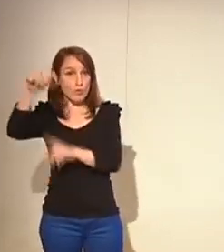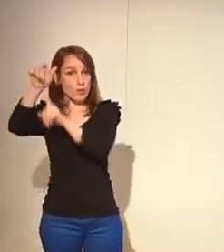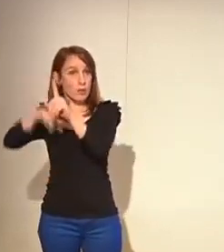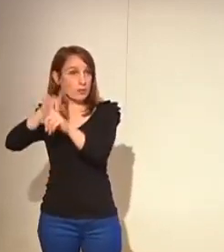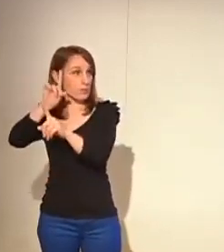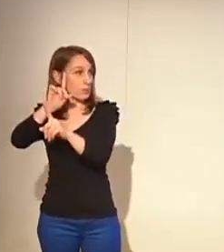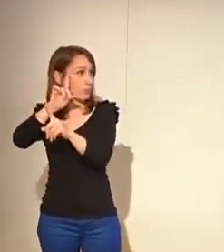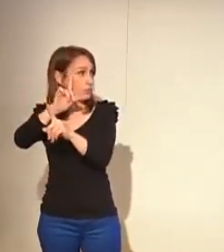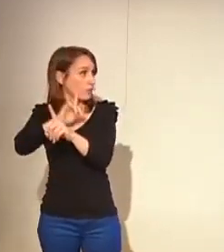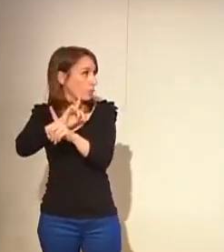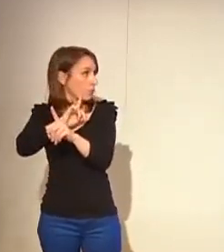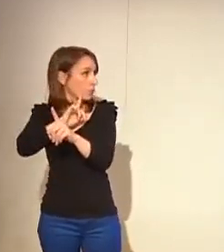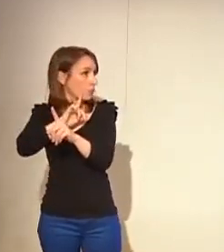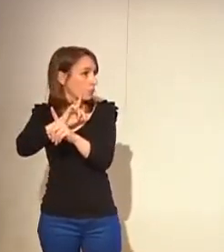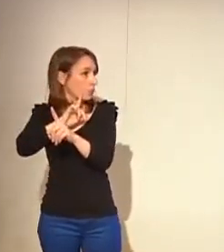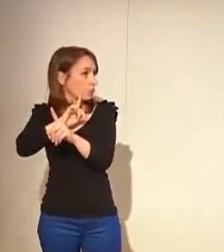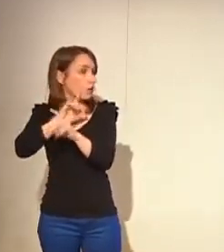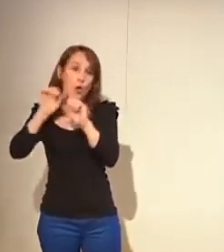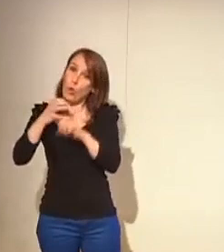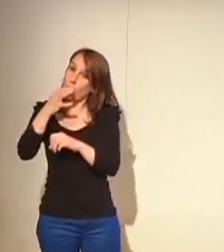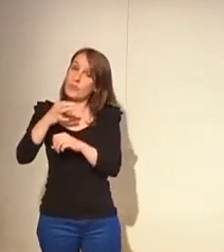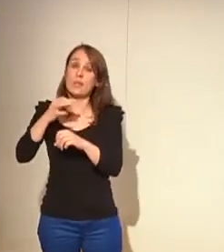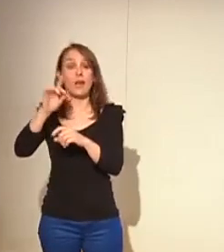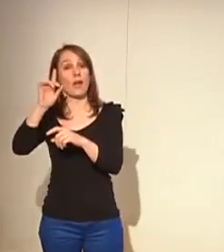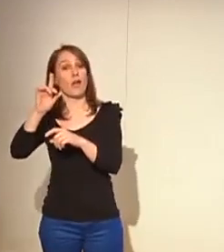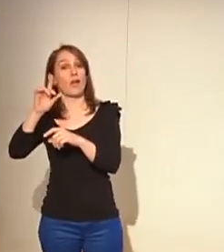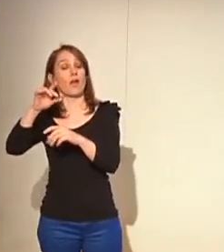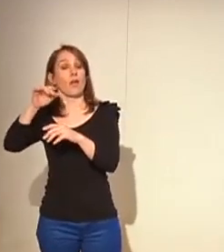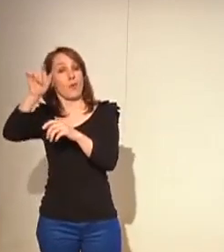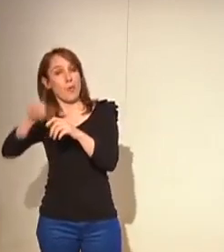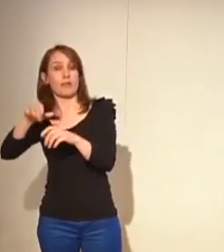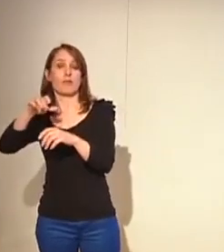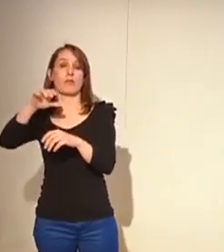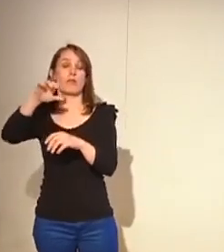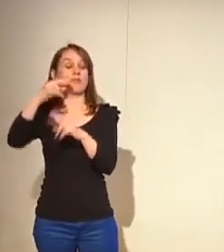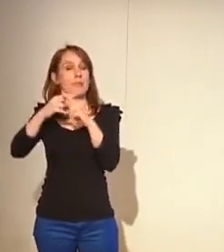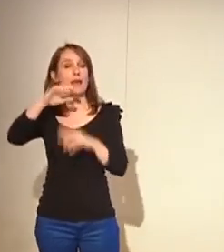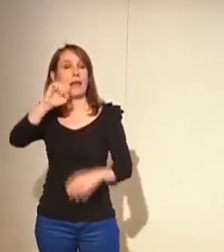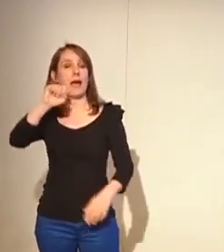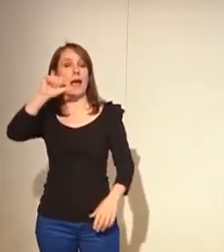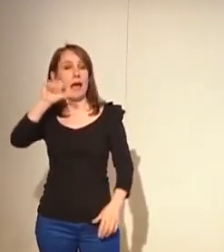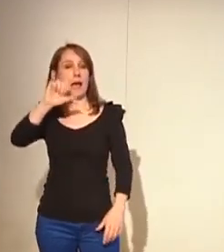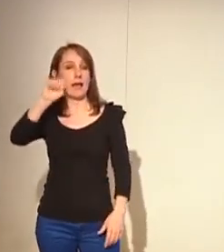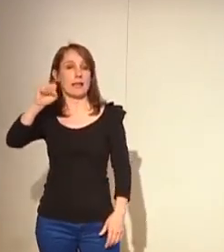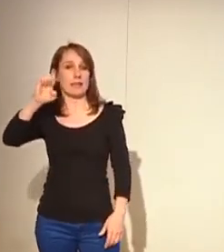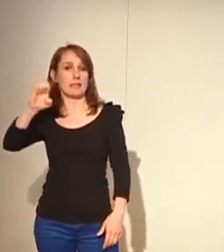non j'ai regardé on peut faire assesseur assesseuse ou même assesseuresse non j'ai